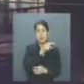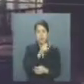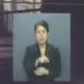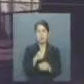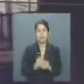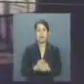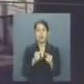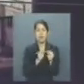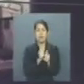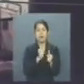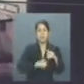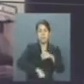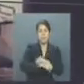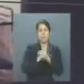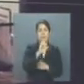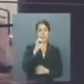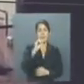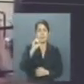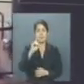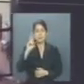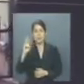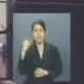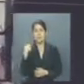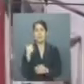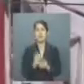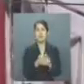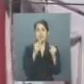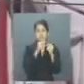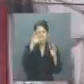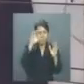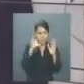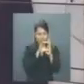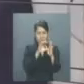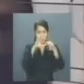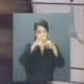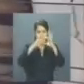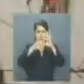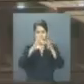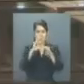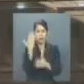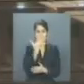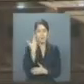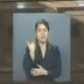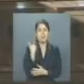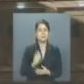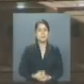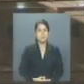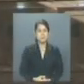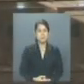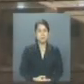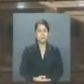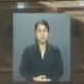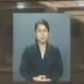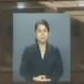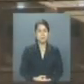ครับได้ทำพิธีเปิดวงแหวนตาสัญลักษณ์โอลิมปิกทั้ง5ห่วงเป็นที่เรียบร้อยแล้วครับเห